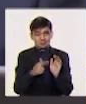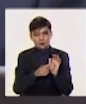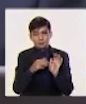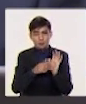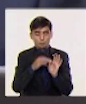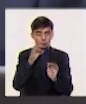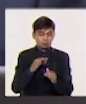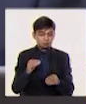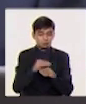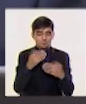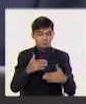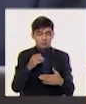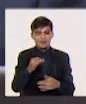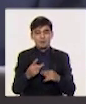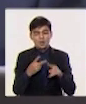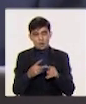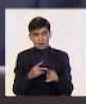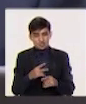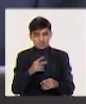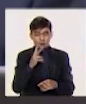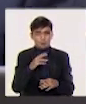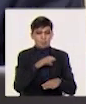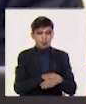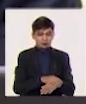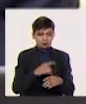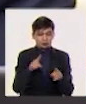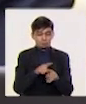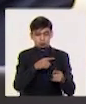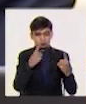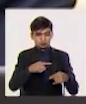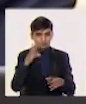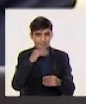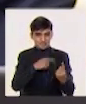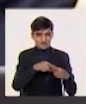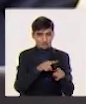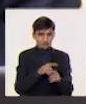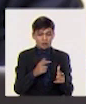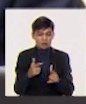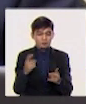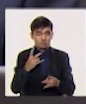пайыз көлемінде. Екіншіден, жеке тұлғалардың банкроттығы туралы заң жобасын тез арада дайындау